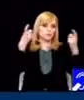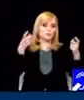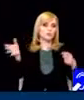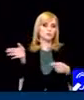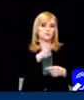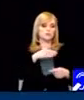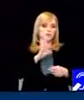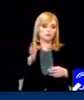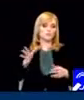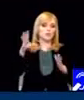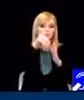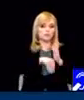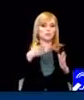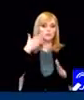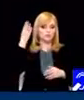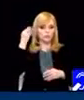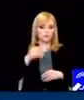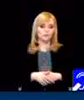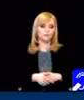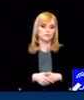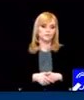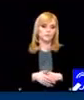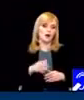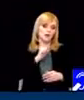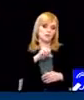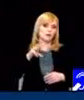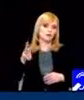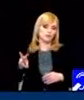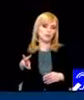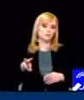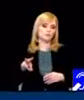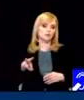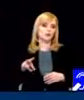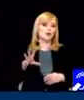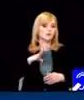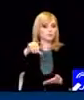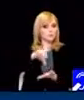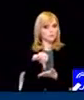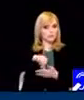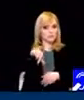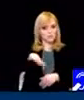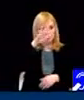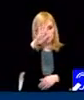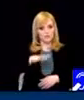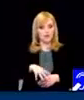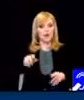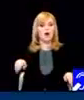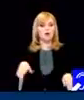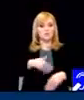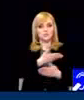unirea Basarabiei cu România, Alexandru Marghiloman, sigur, fusese anunțat, era prezent la Chișinău și a